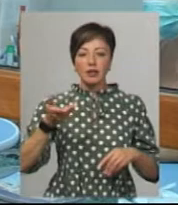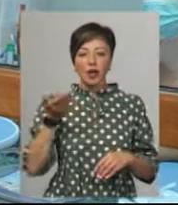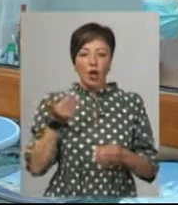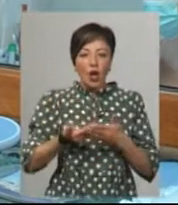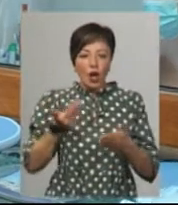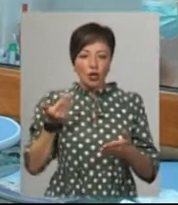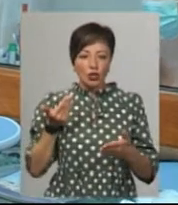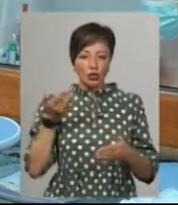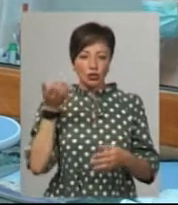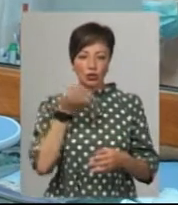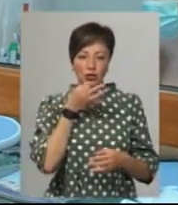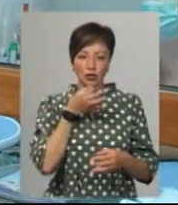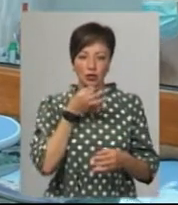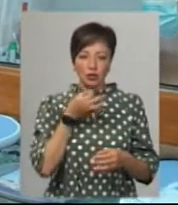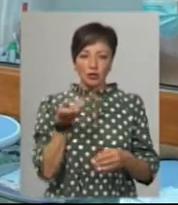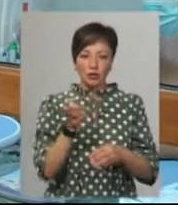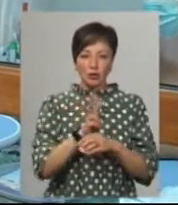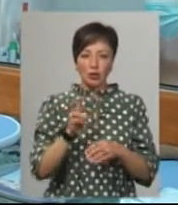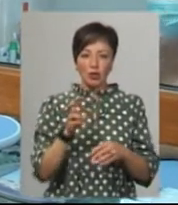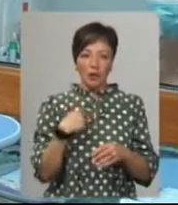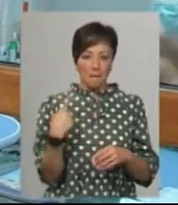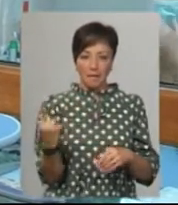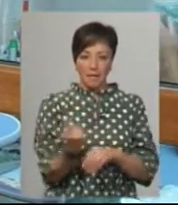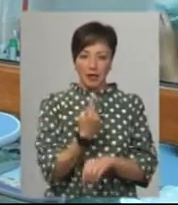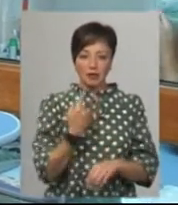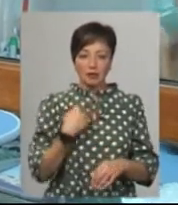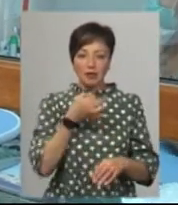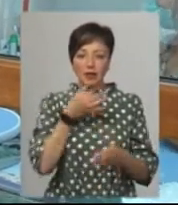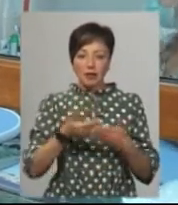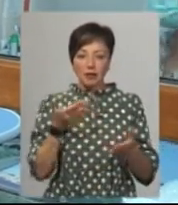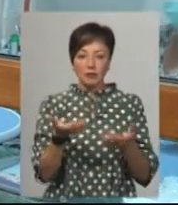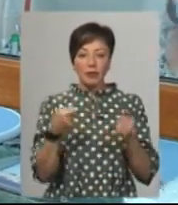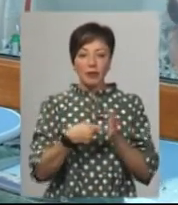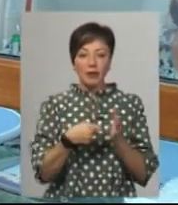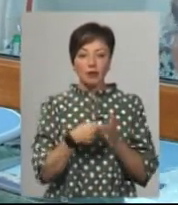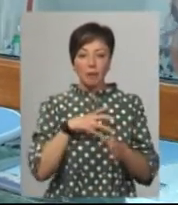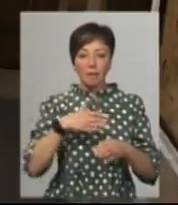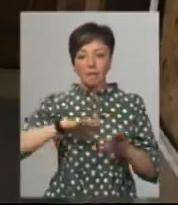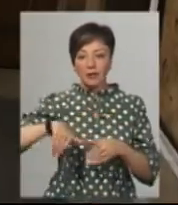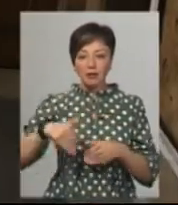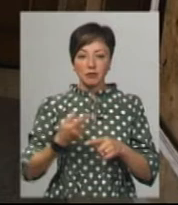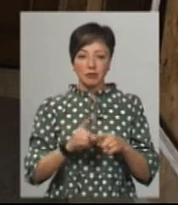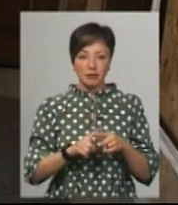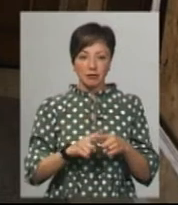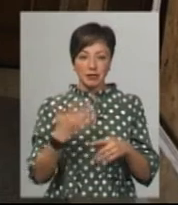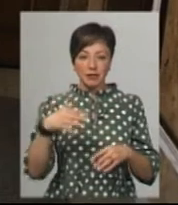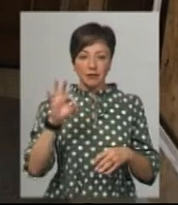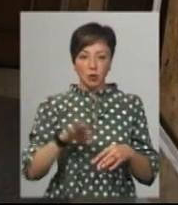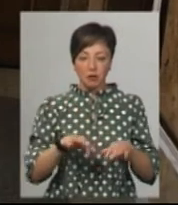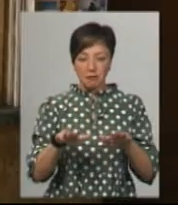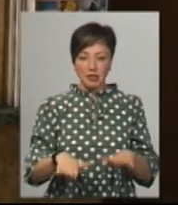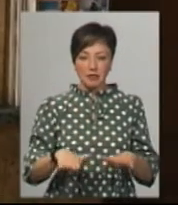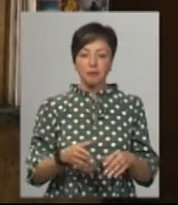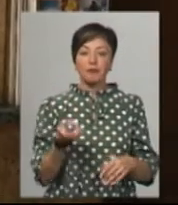думав, що всі підуть в кінотеатр, а я, оказується, перший, щоб зарані взяти, щоб були білети, бо там вже 50%. Фоє приміщення